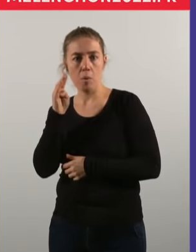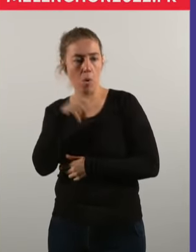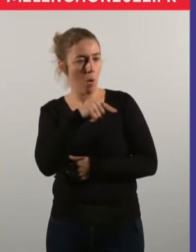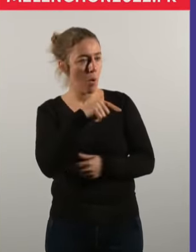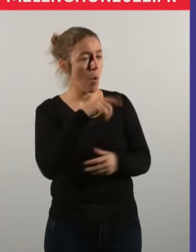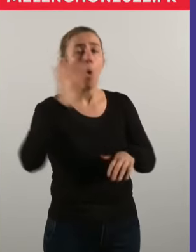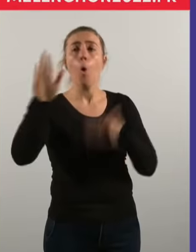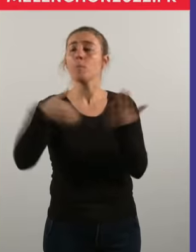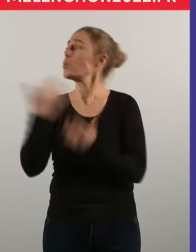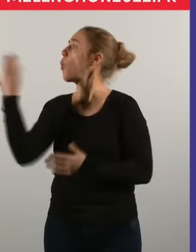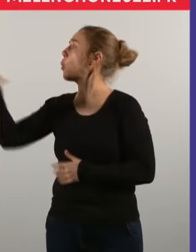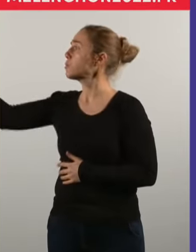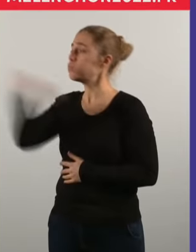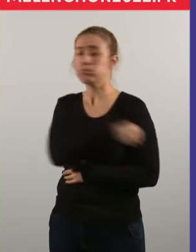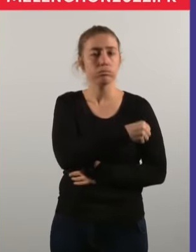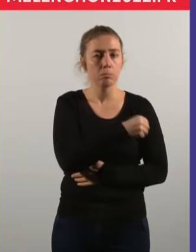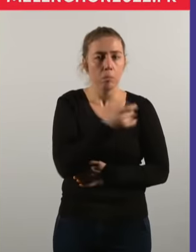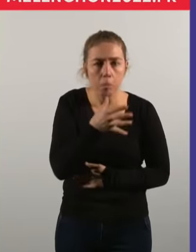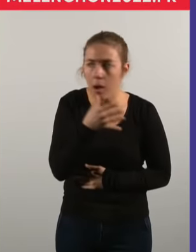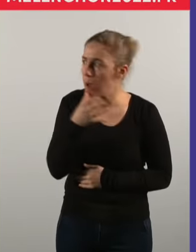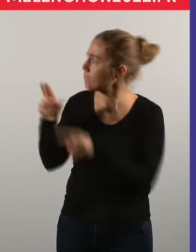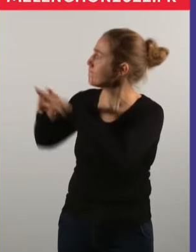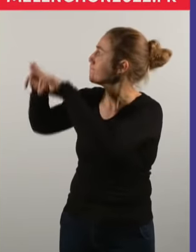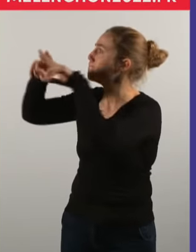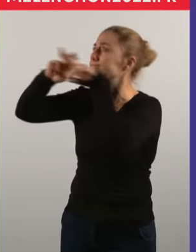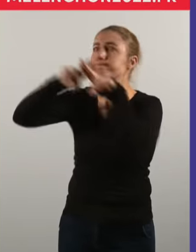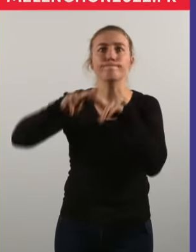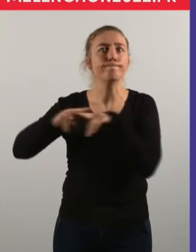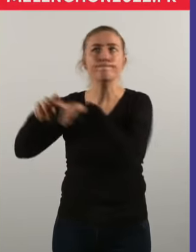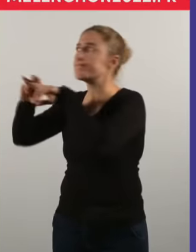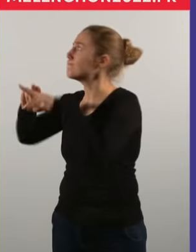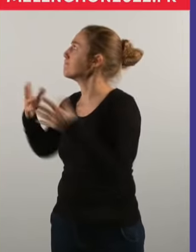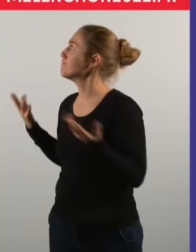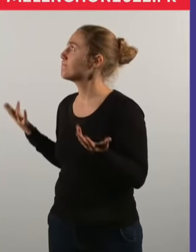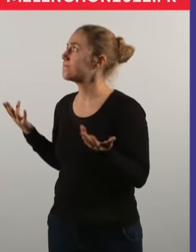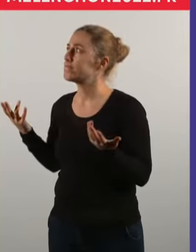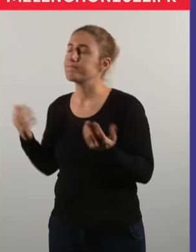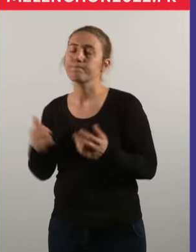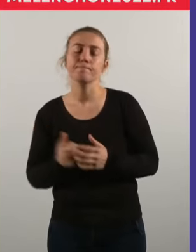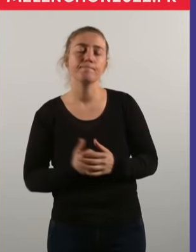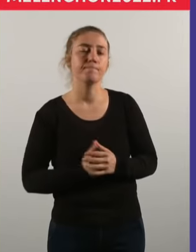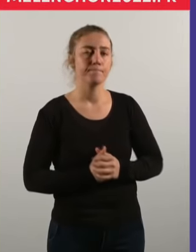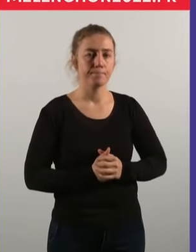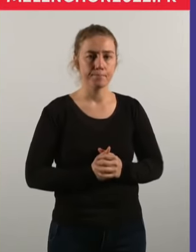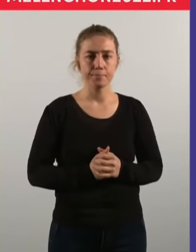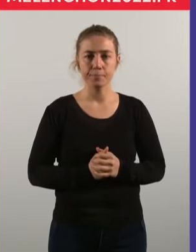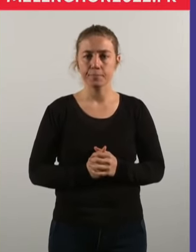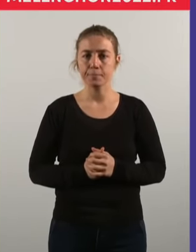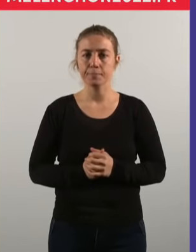changeable. Nous n'en avons pas de rechange. Et